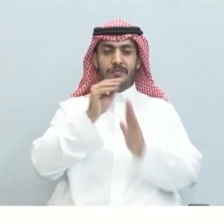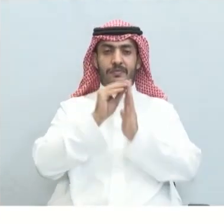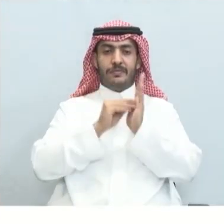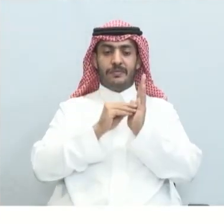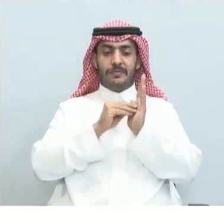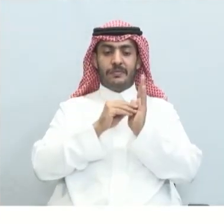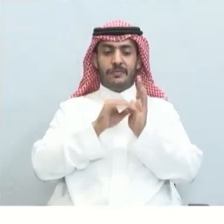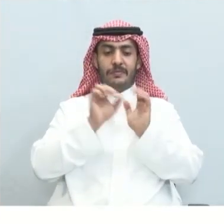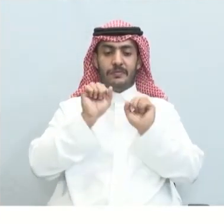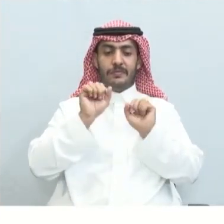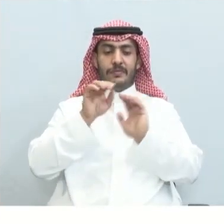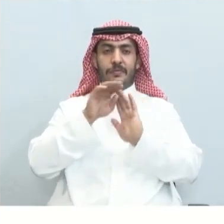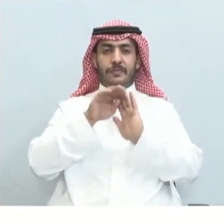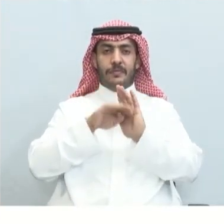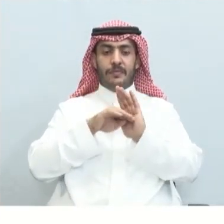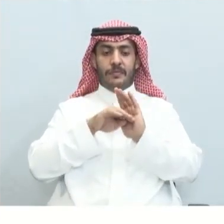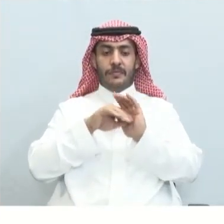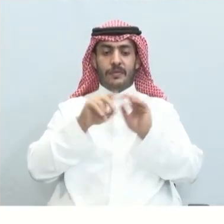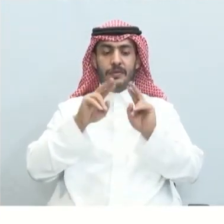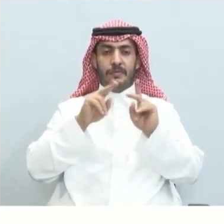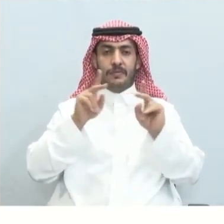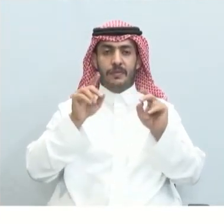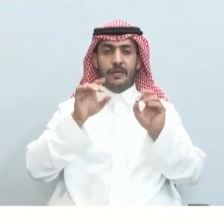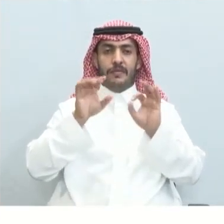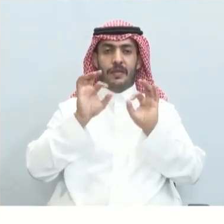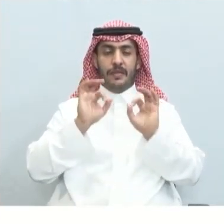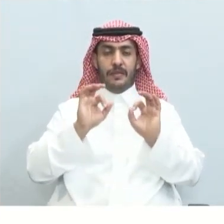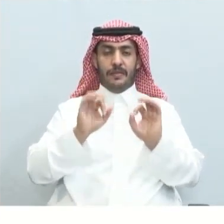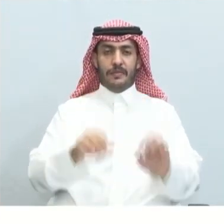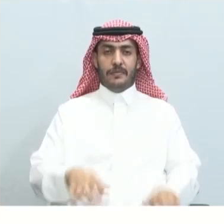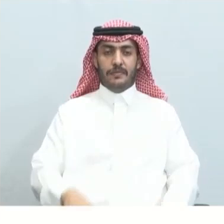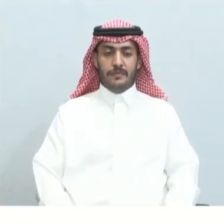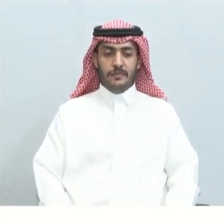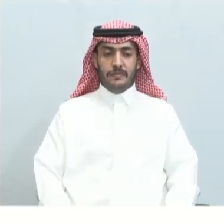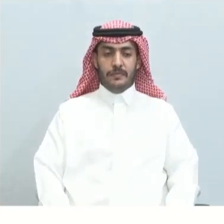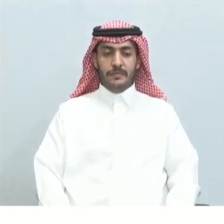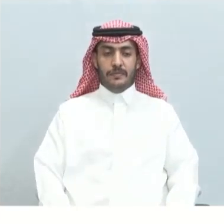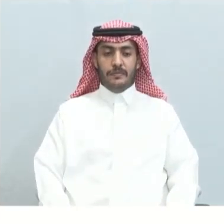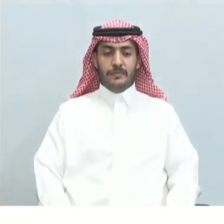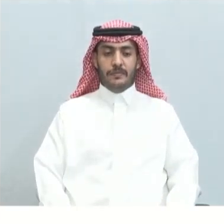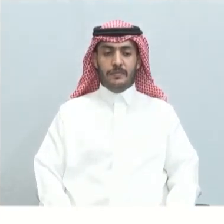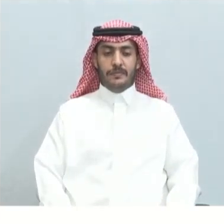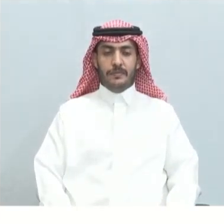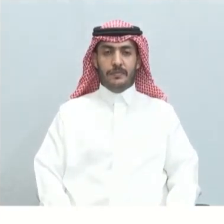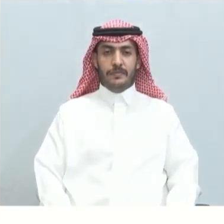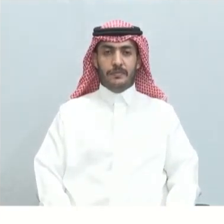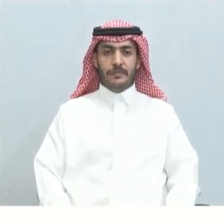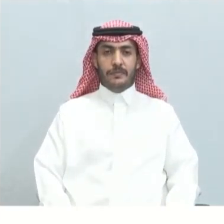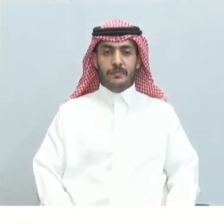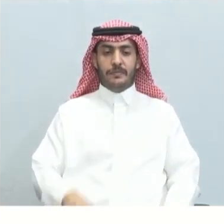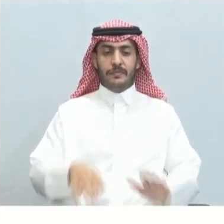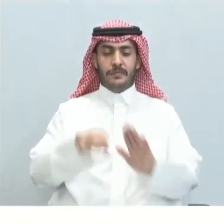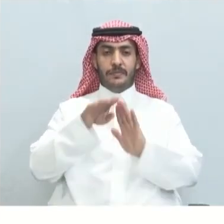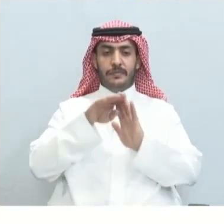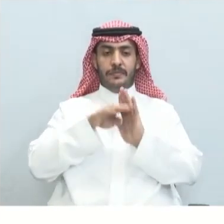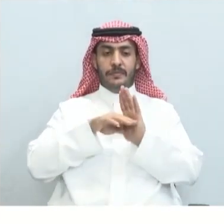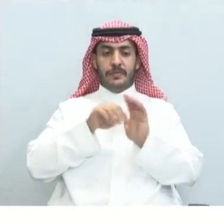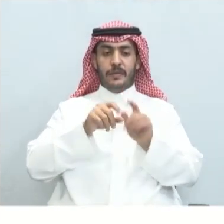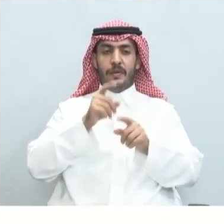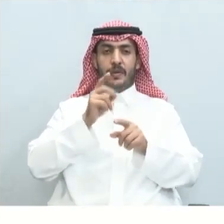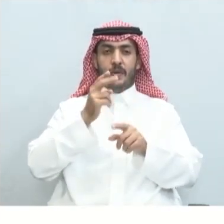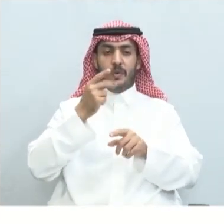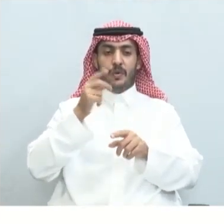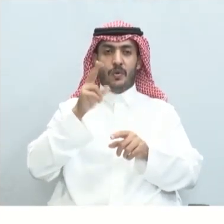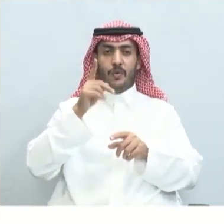او وصف لمشاهدات او انماط موجوده حولنا المفردات الجديده تعرفنا على العلوم